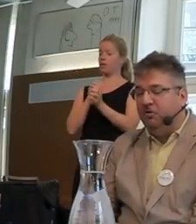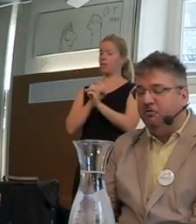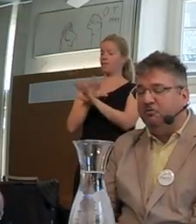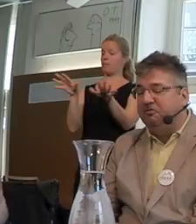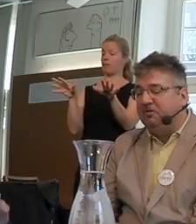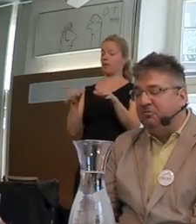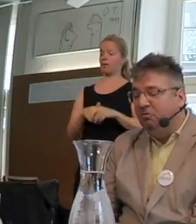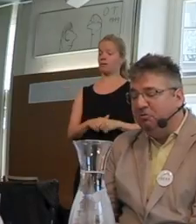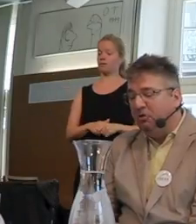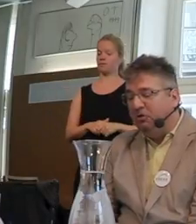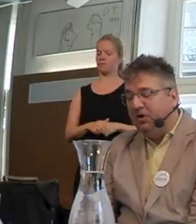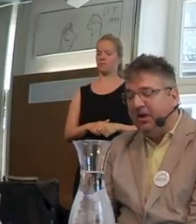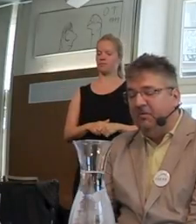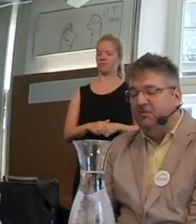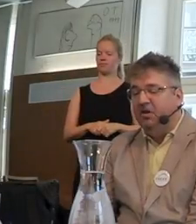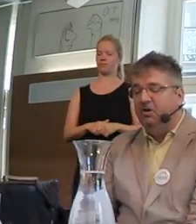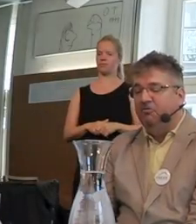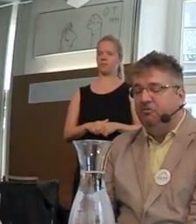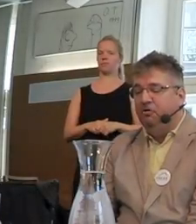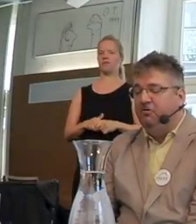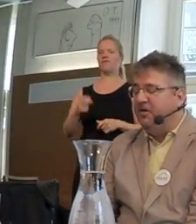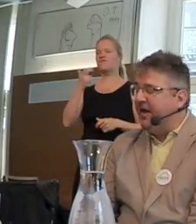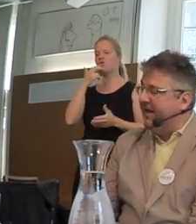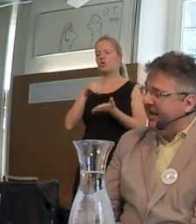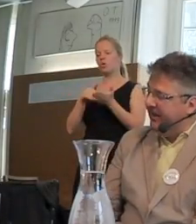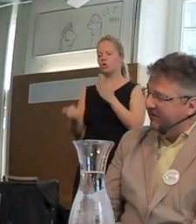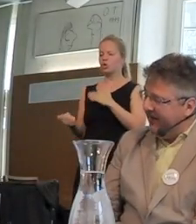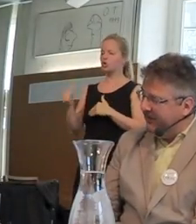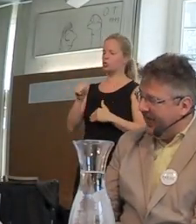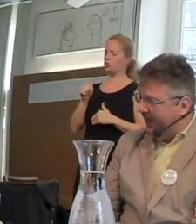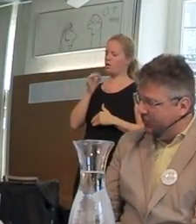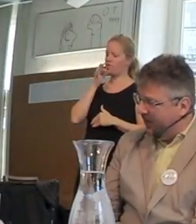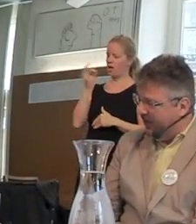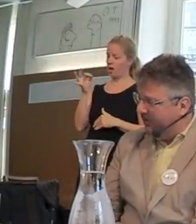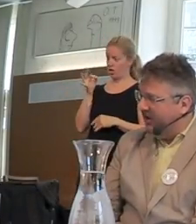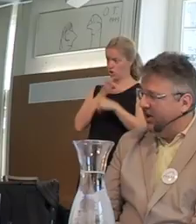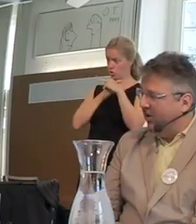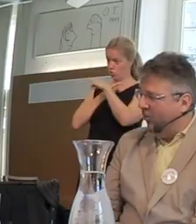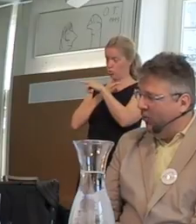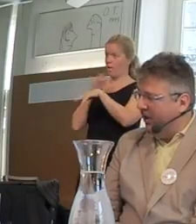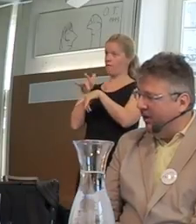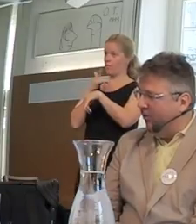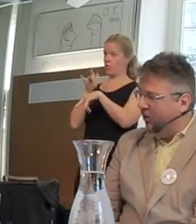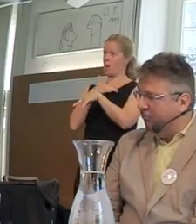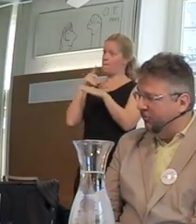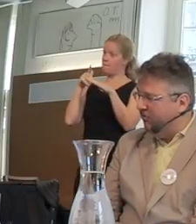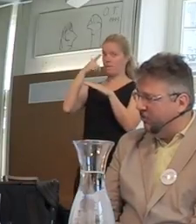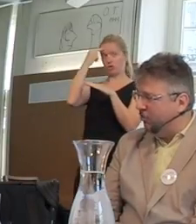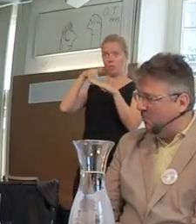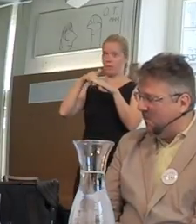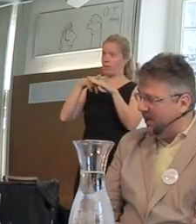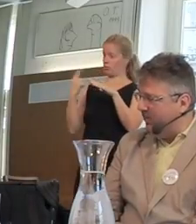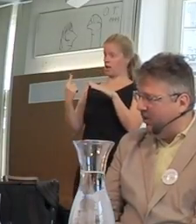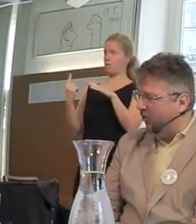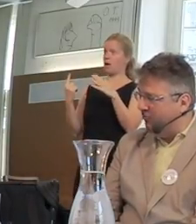vielleicht auch noch ergänzen, fühlen Sie sich eigentlich adäquat dargestellt oder fühlen Sie sich